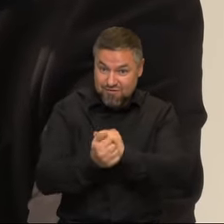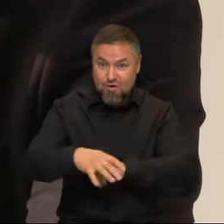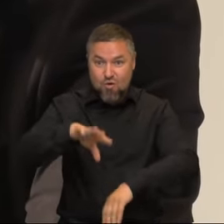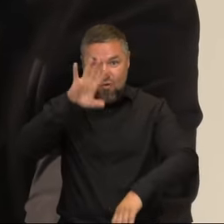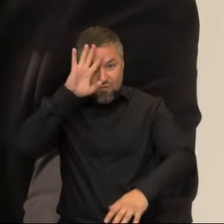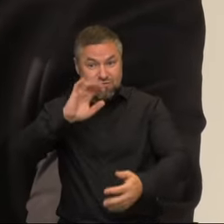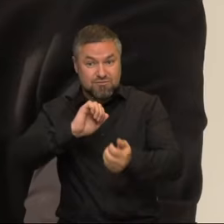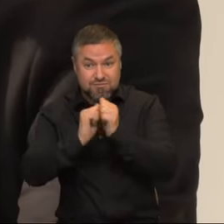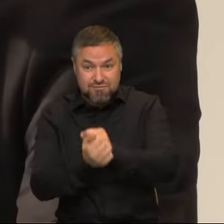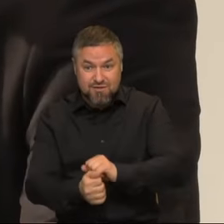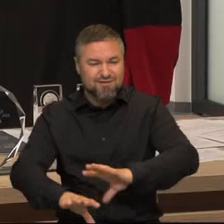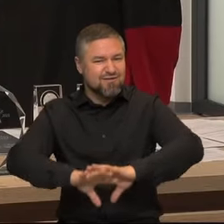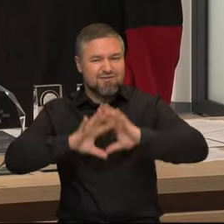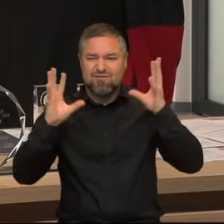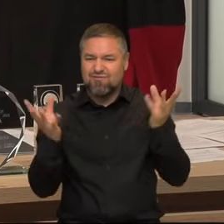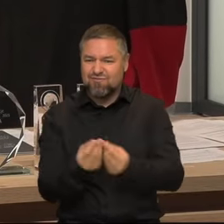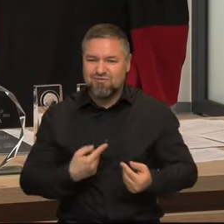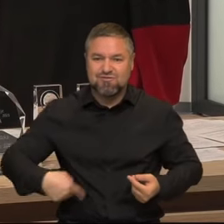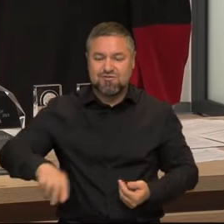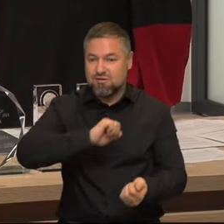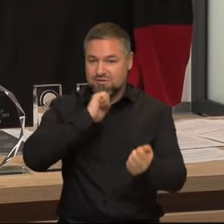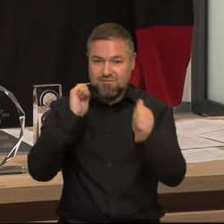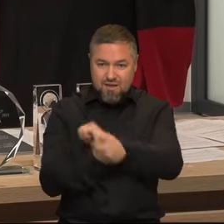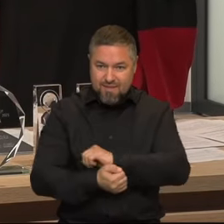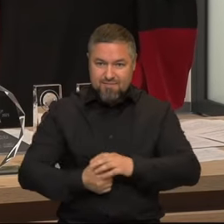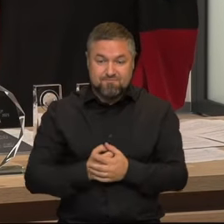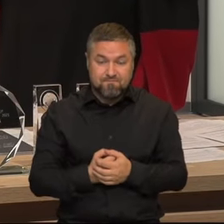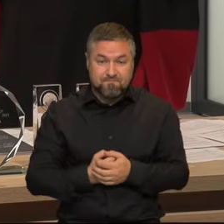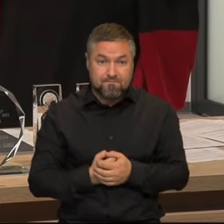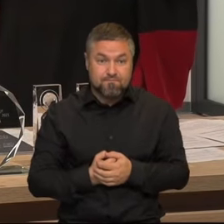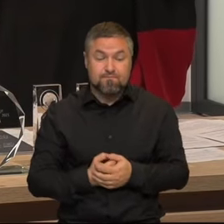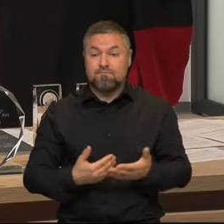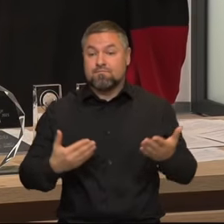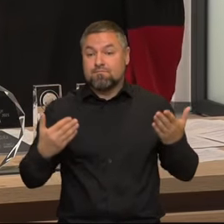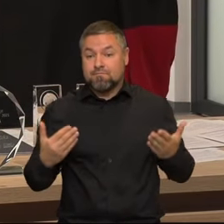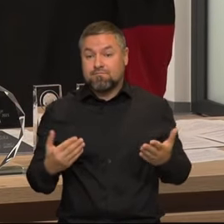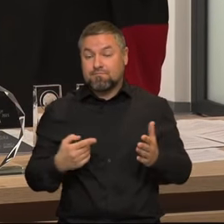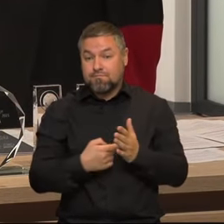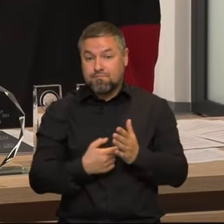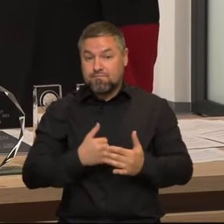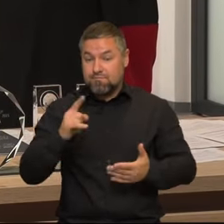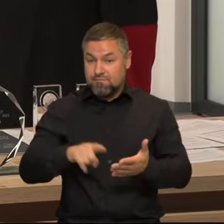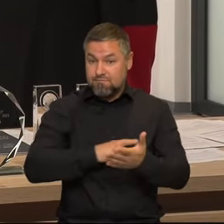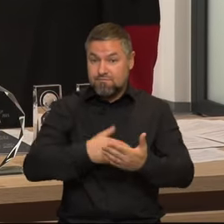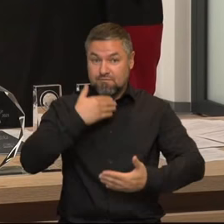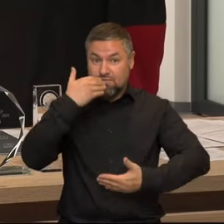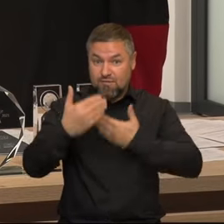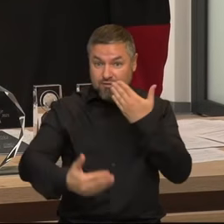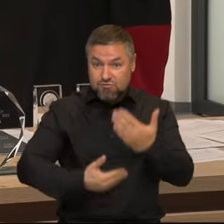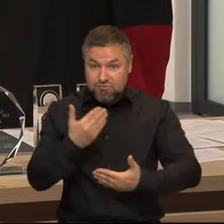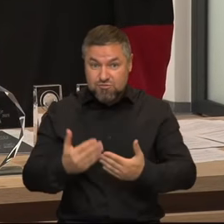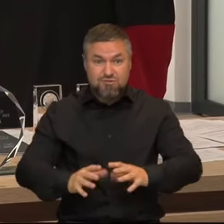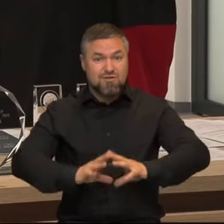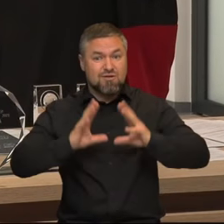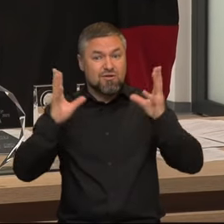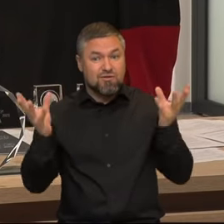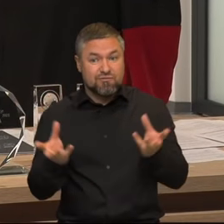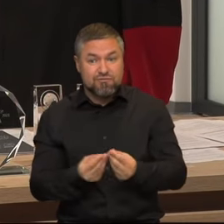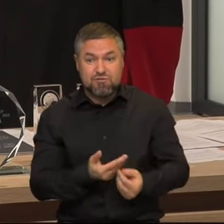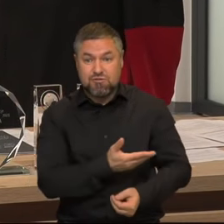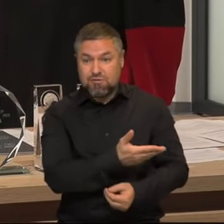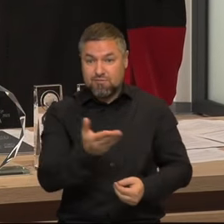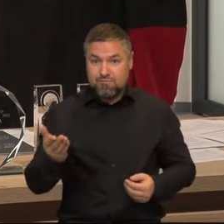zmienia, wszyscy się zmieniamy. W związku z tym jeszcze raz życzę wszystkim